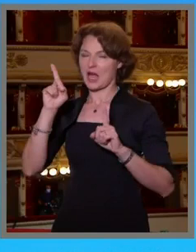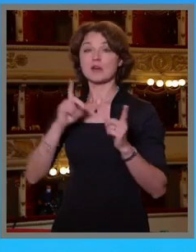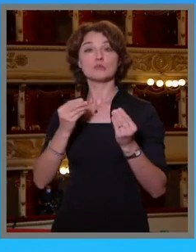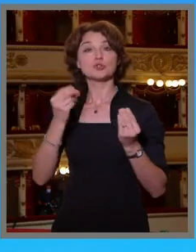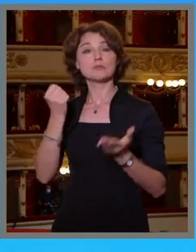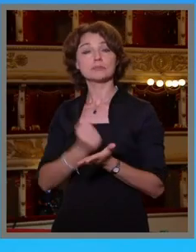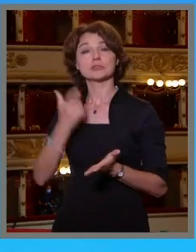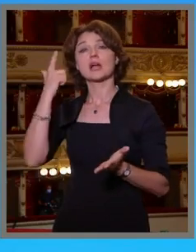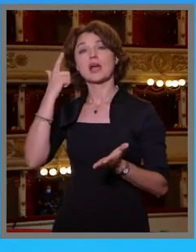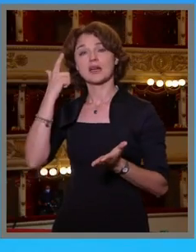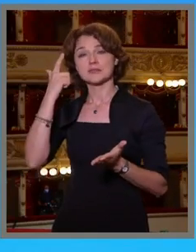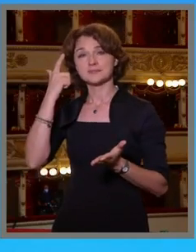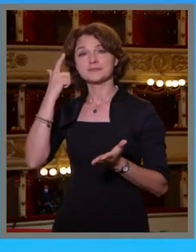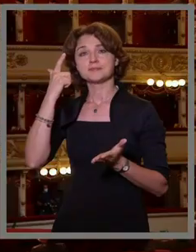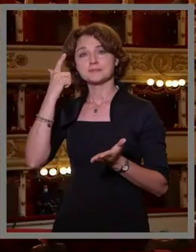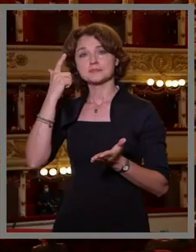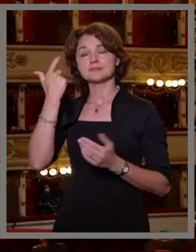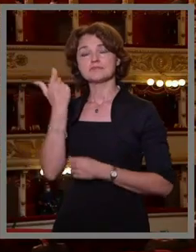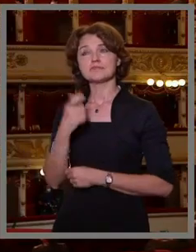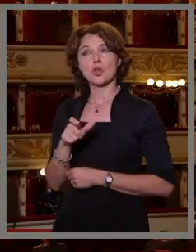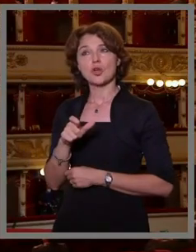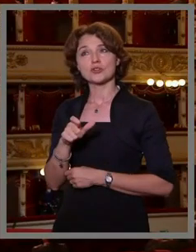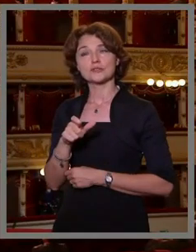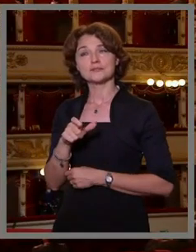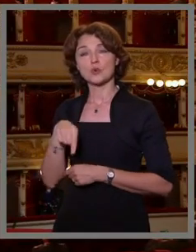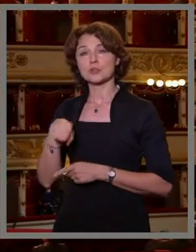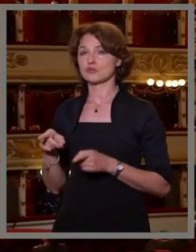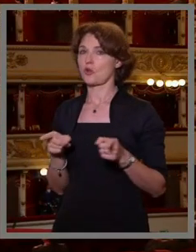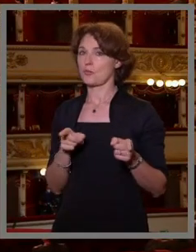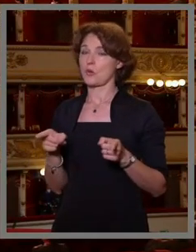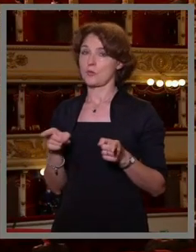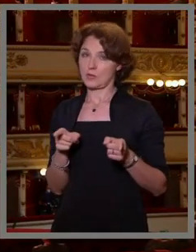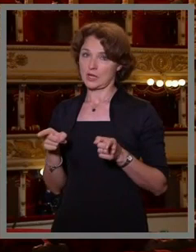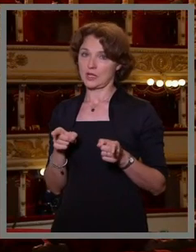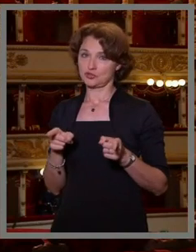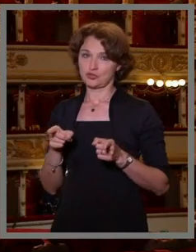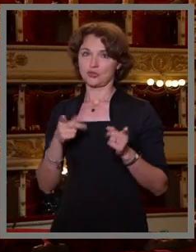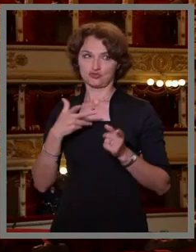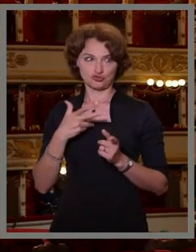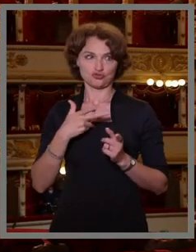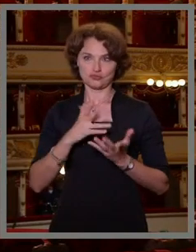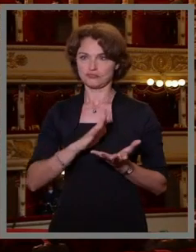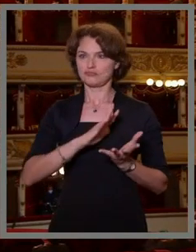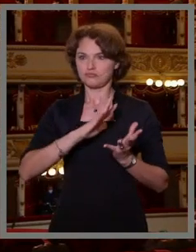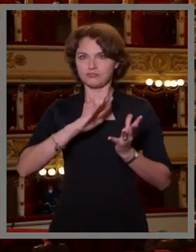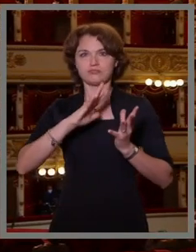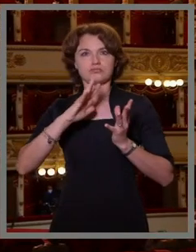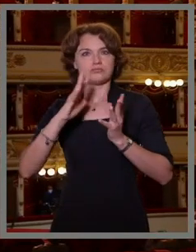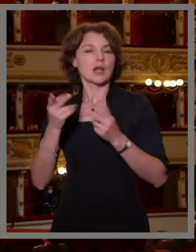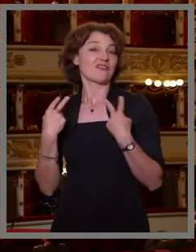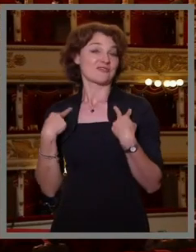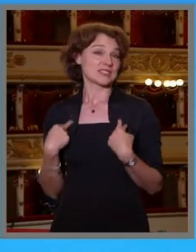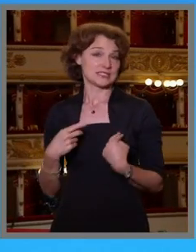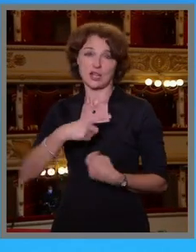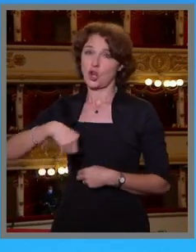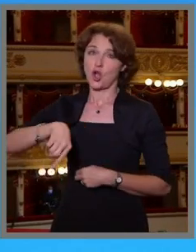perché in questo momento di grande trasformazione delle nostre vite anzi